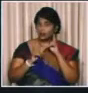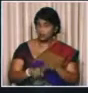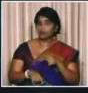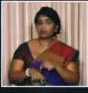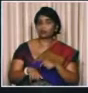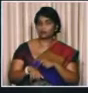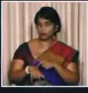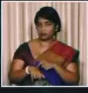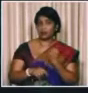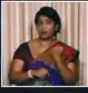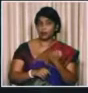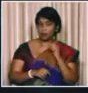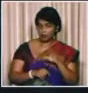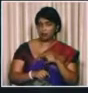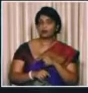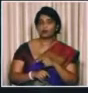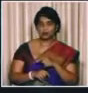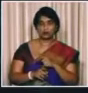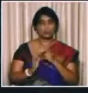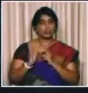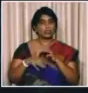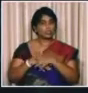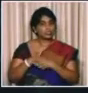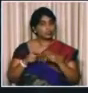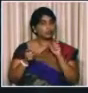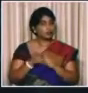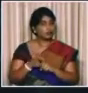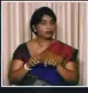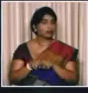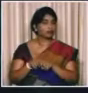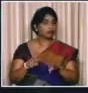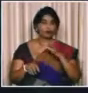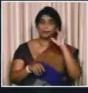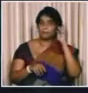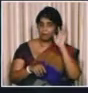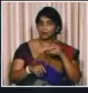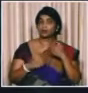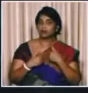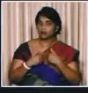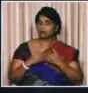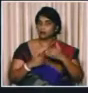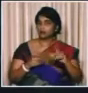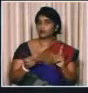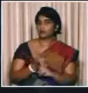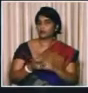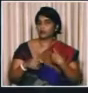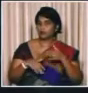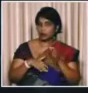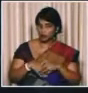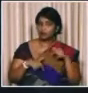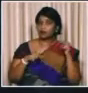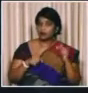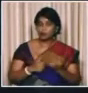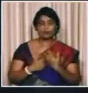මෙවැනි බලේ වෙනුවෙන් ජාතිවාදයේ වැපිරීමේ ප්‍රතිඵල හැටියට අපි දීර්ඝ යුද්ධයකට මුහුණ දුන්නා.